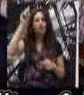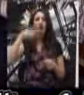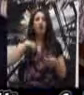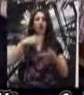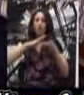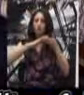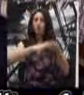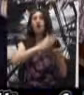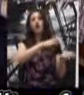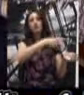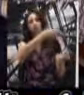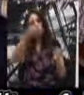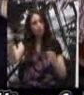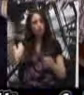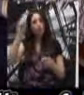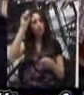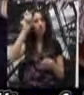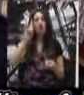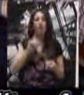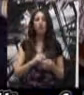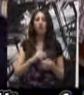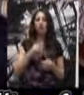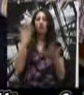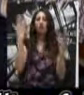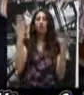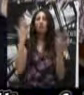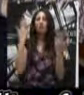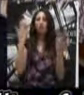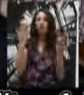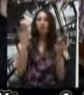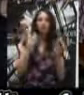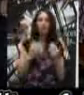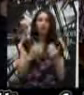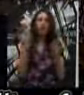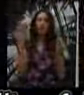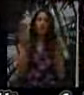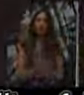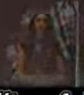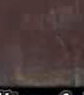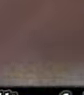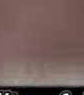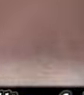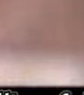باللازم تخرج لهم إن شاء الله بالسلامة. إن شاء الله خير يا رب. قول يا رب. فيكم شر طريق.